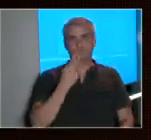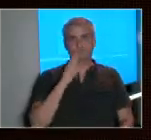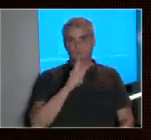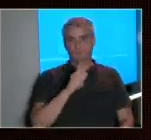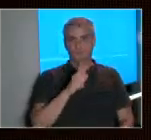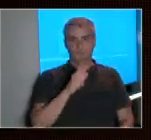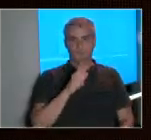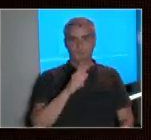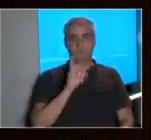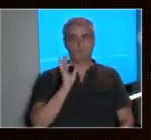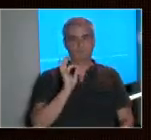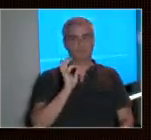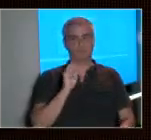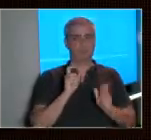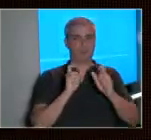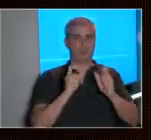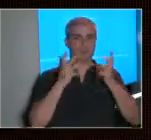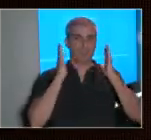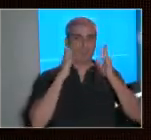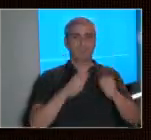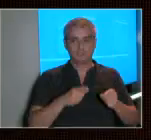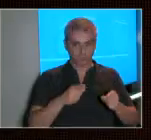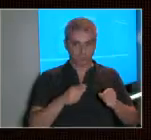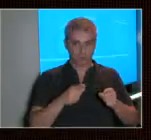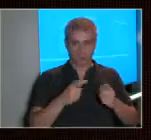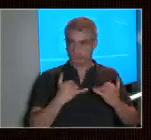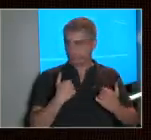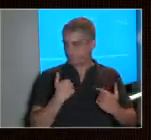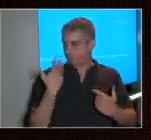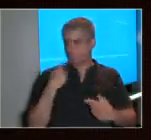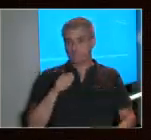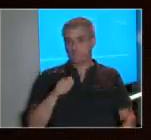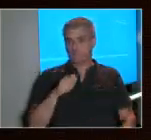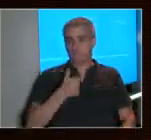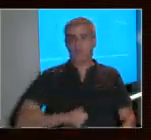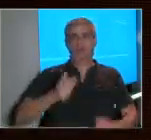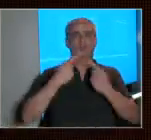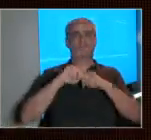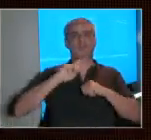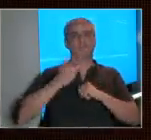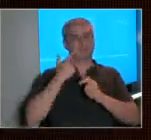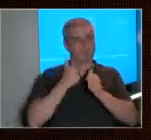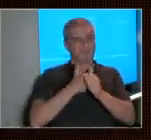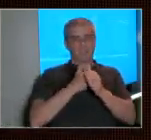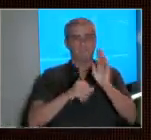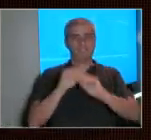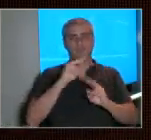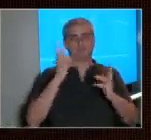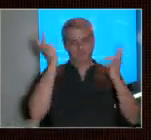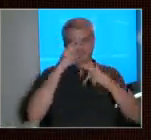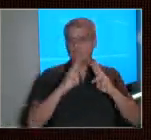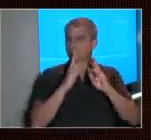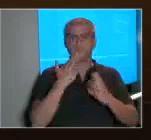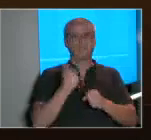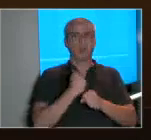התחייבו אליו כדי למנוע את הקטסטרופה. עכשיו, אני הייתי בכנסת בראש ועדת משנה למעקב אחרי יישום הסכם פריז. מה